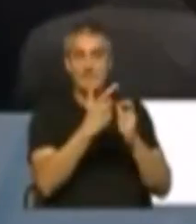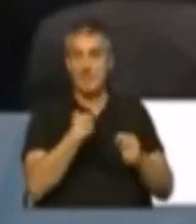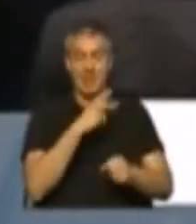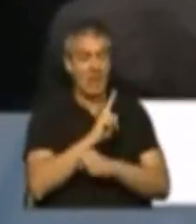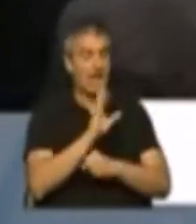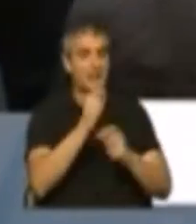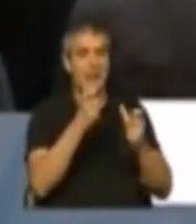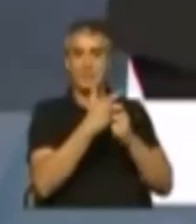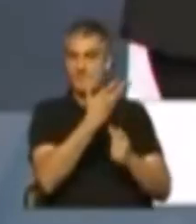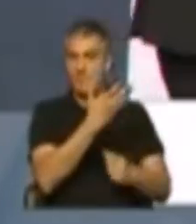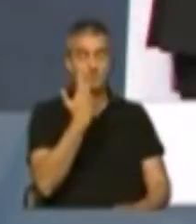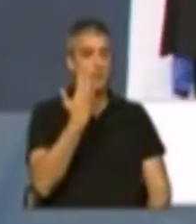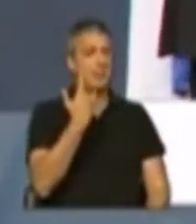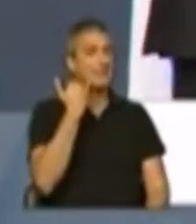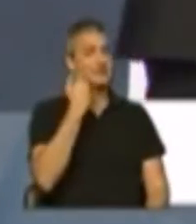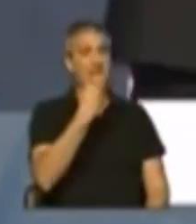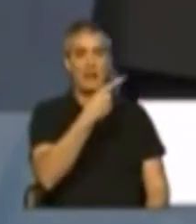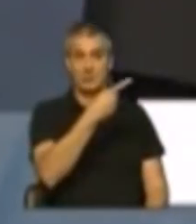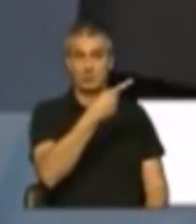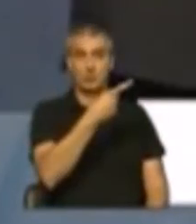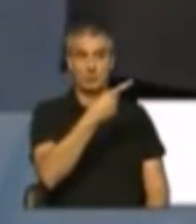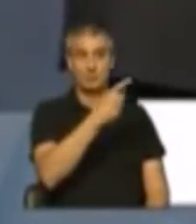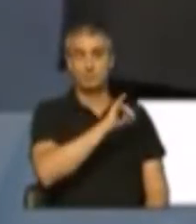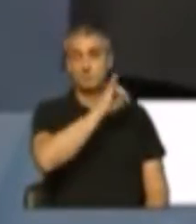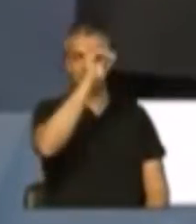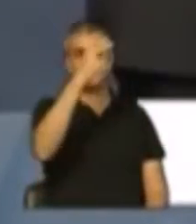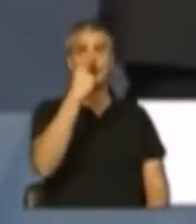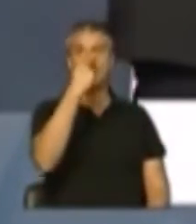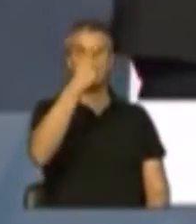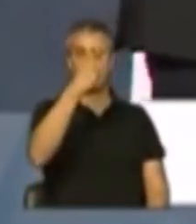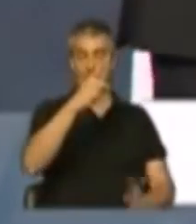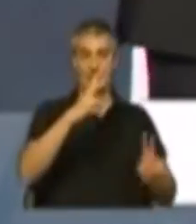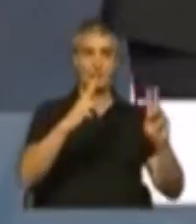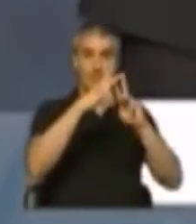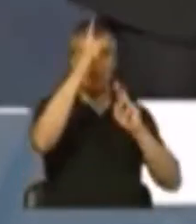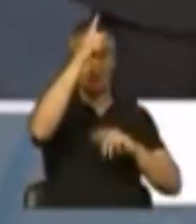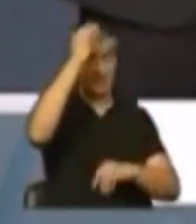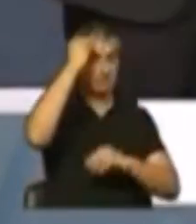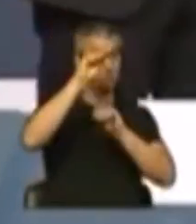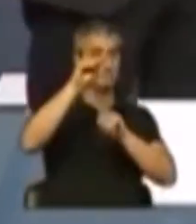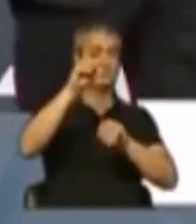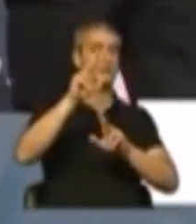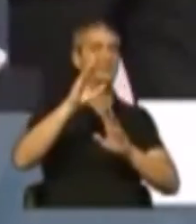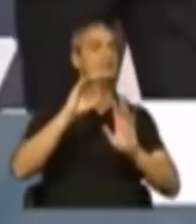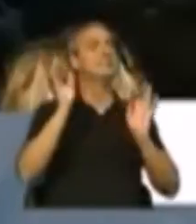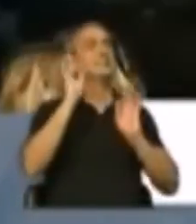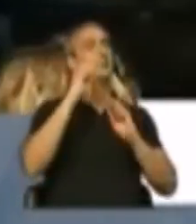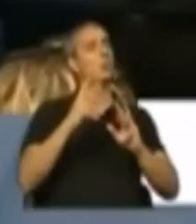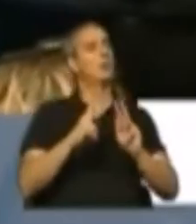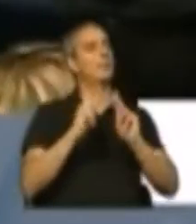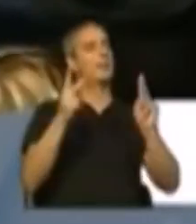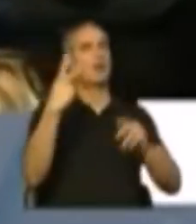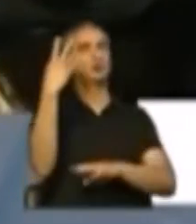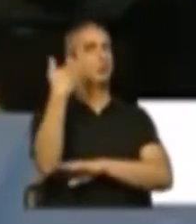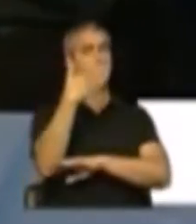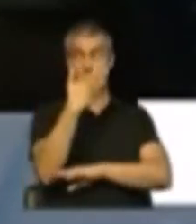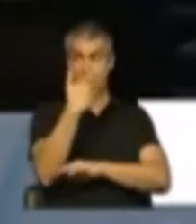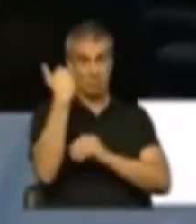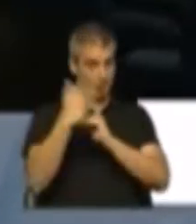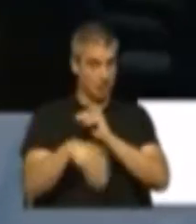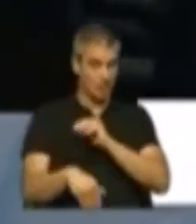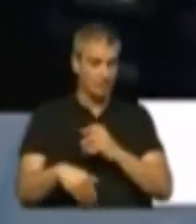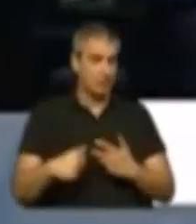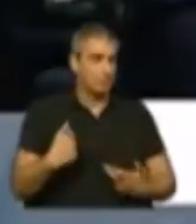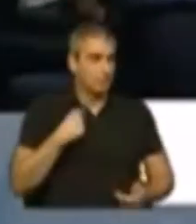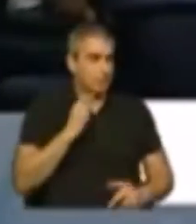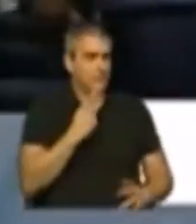המפלגה כשהרצוג נסע לבקר את פרנסואה הולנד והודיע מצרפת שתם הסיכוי לפתרון שתי מדינות לשני עמים.